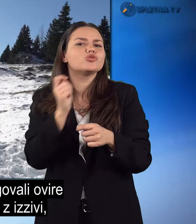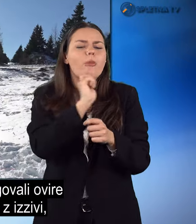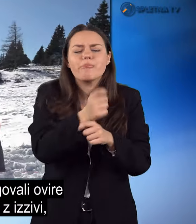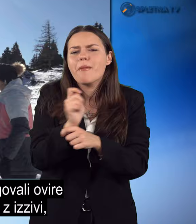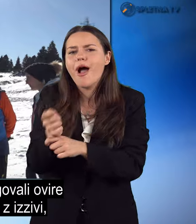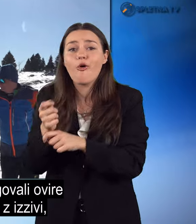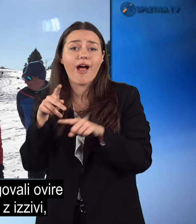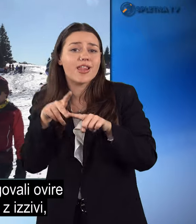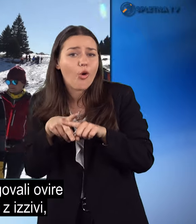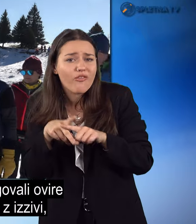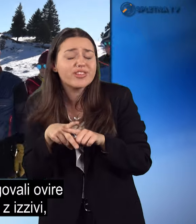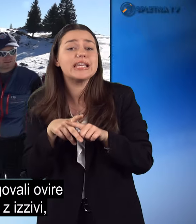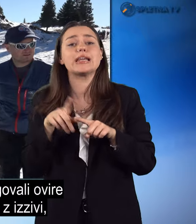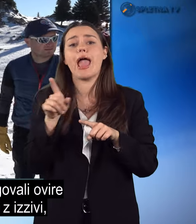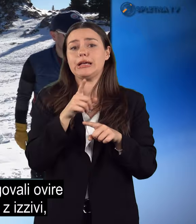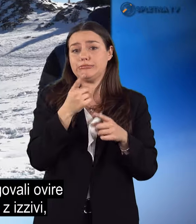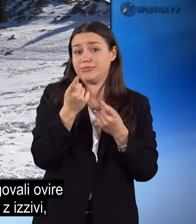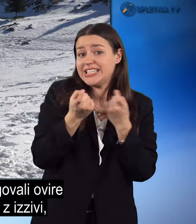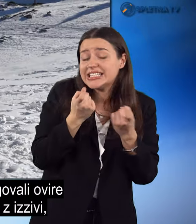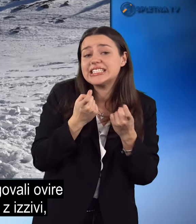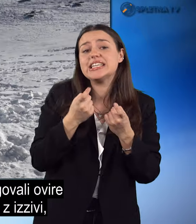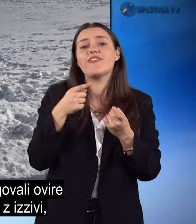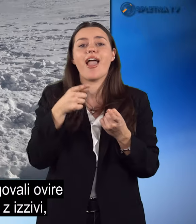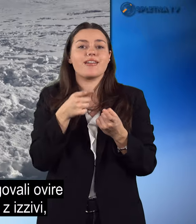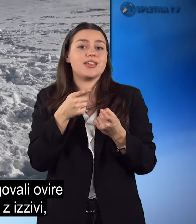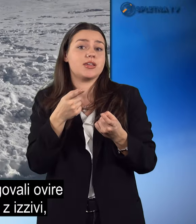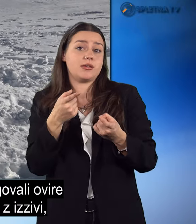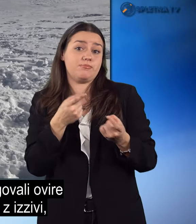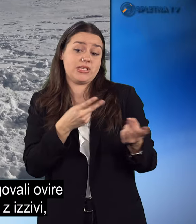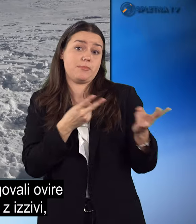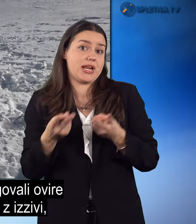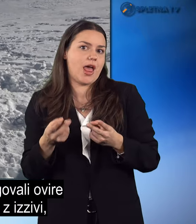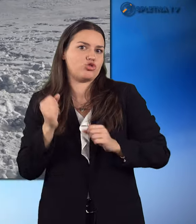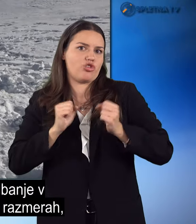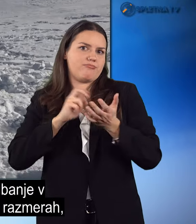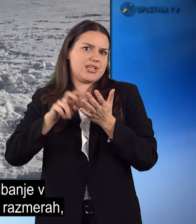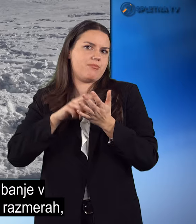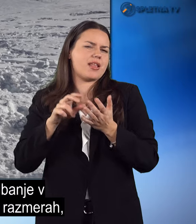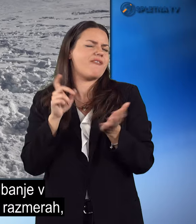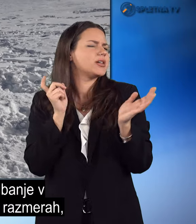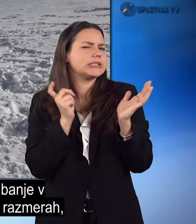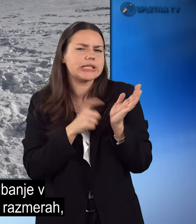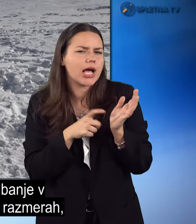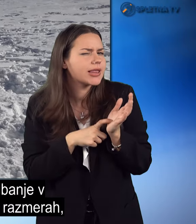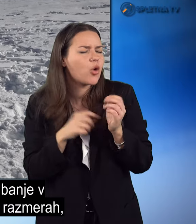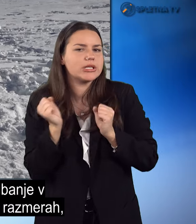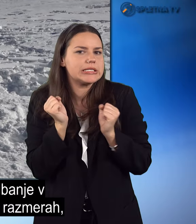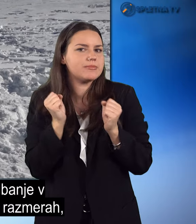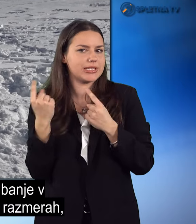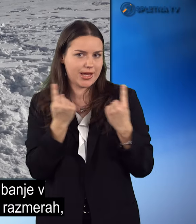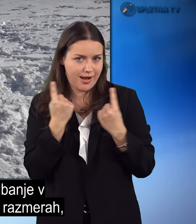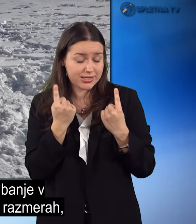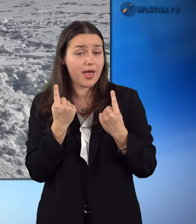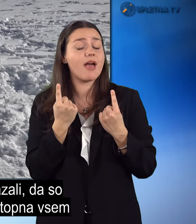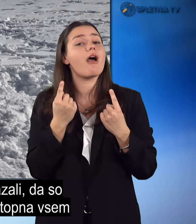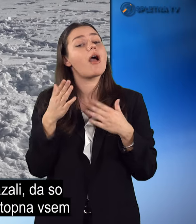Skupaj so premagovali ovire in se spopadali z izzivi, ki jih prinaša gibanje v zahtevnih zimskih razmerah, pri čemer so